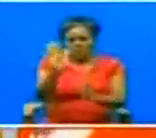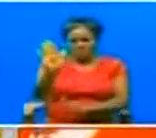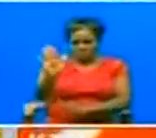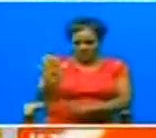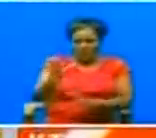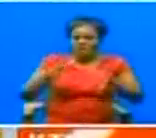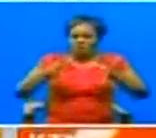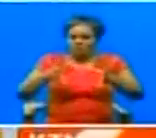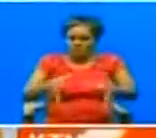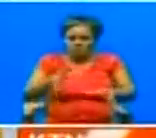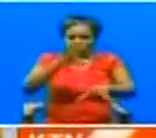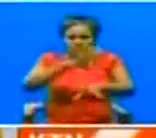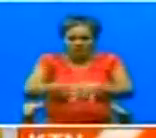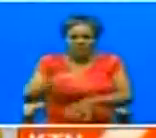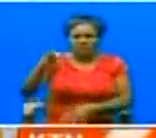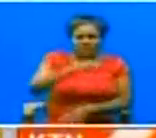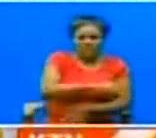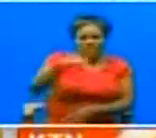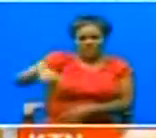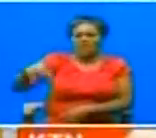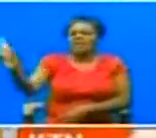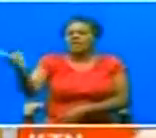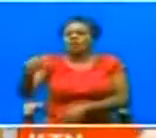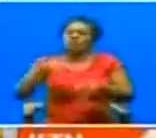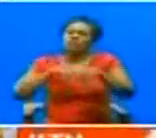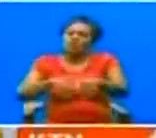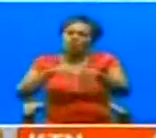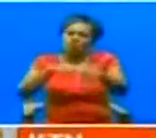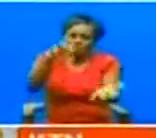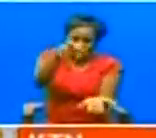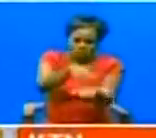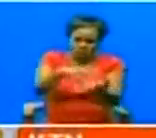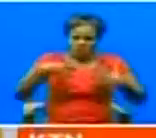sasa imelazimika kutafuta makao humu jijini ili kufuatilia